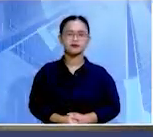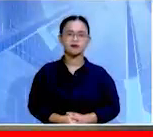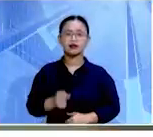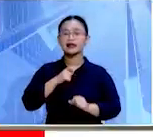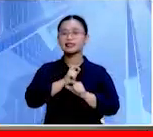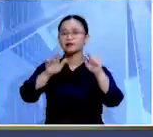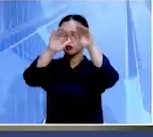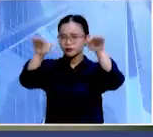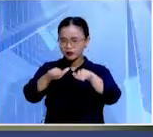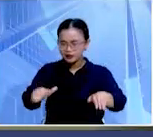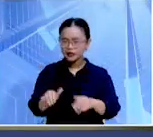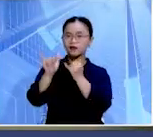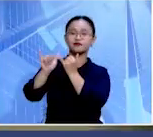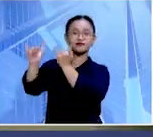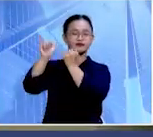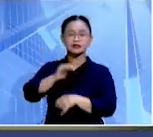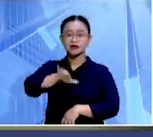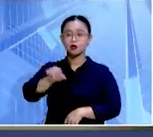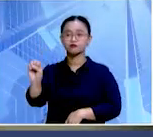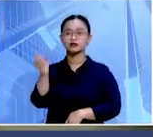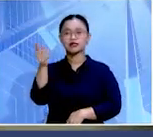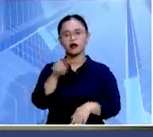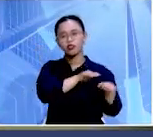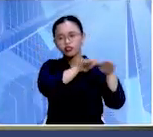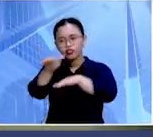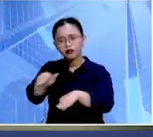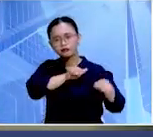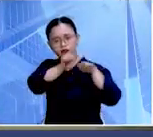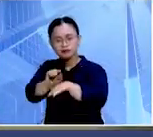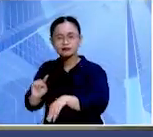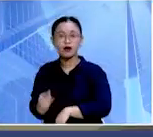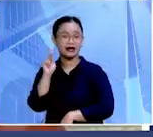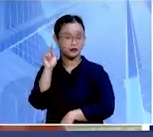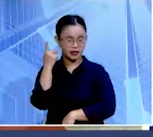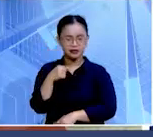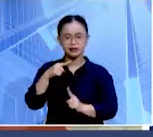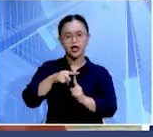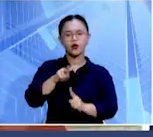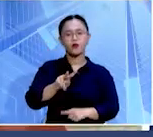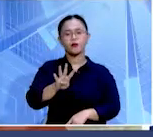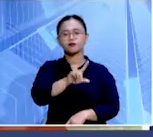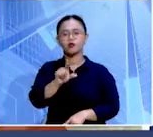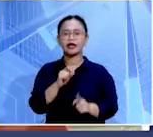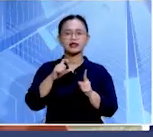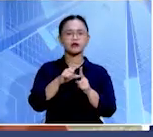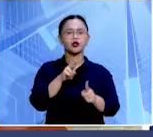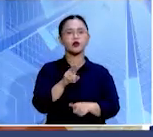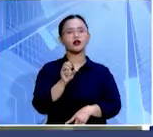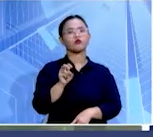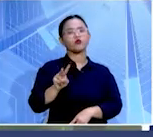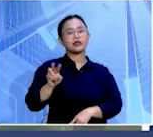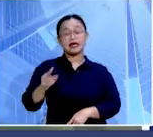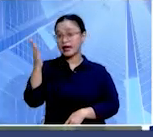Libur Natal dan Tahun Baru telah tiba, kawasan Puncak sudah dipadati pengunjung sejak hari kemarin 24 Desember 2023. Dan